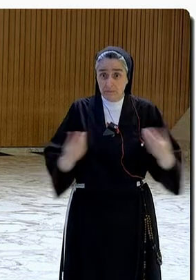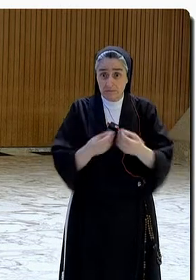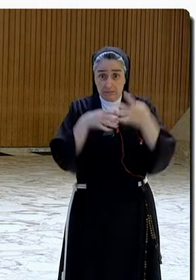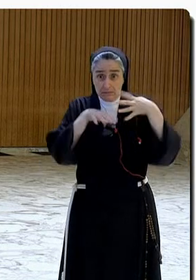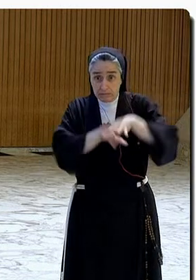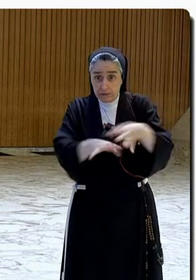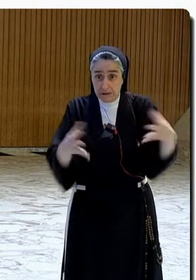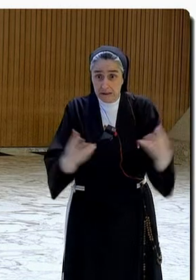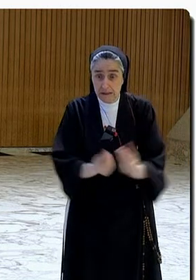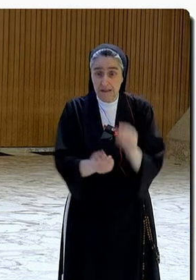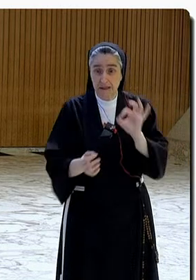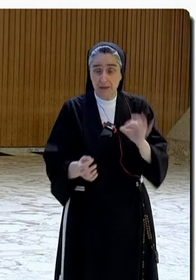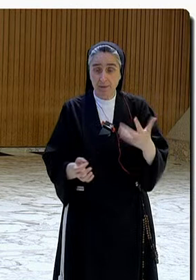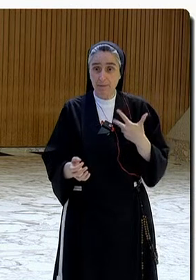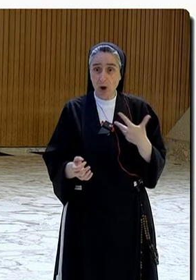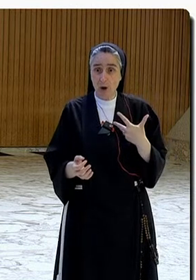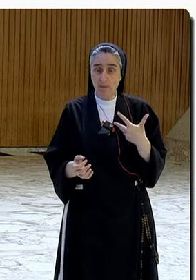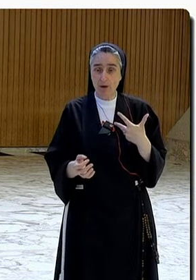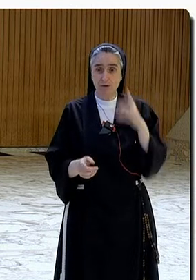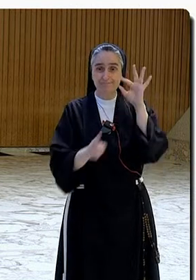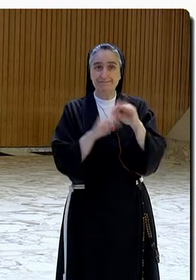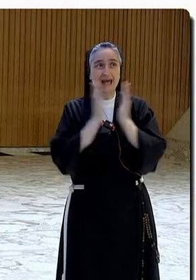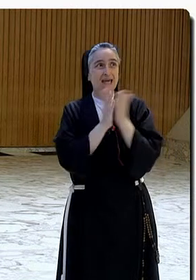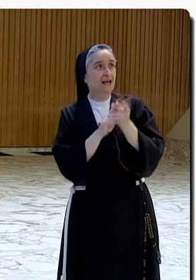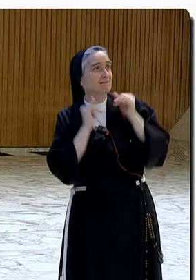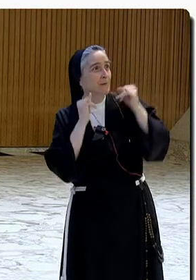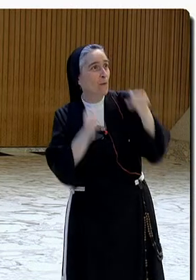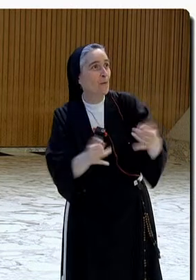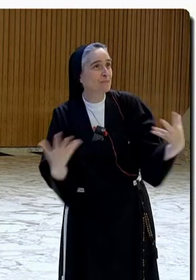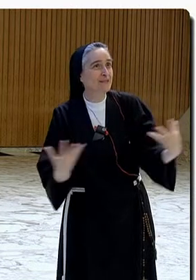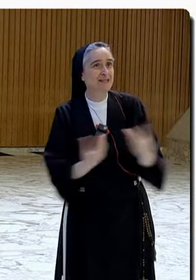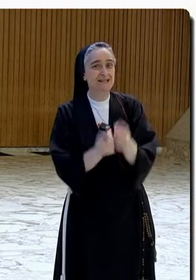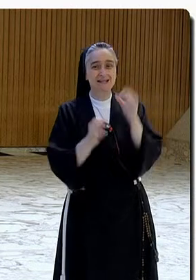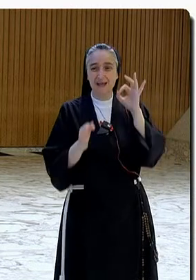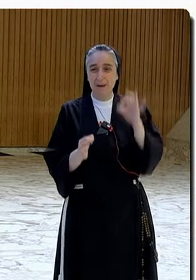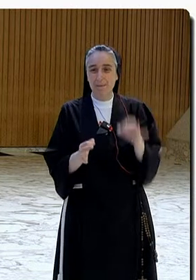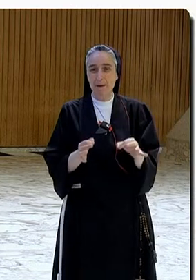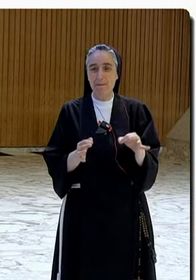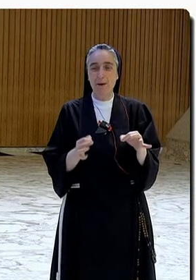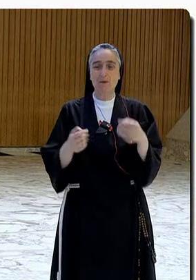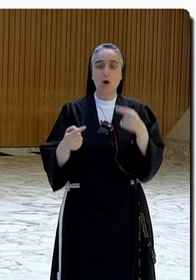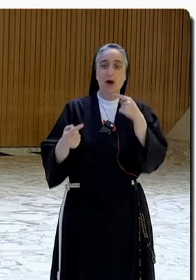dinamismo che porta la Chiesa in uscita anche attraverso il dialogo